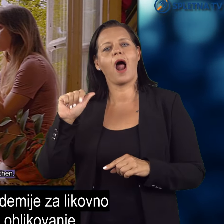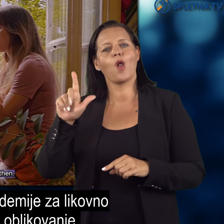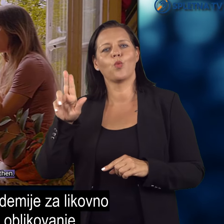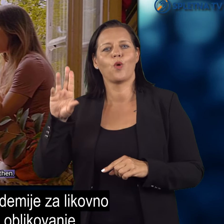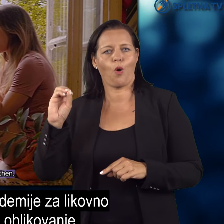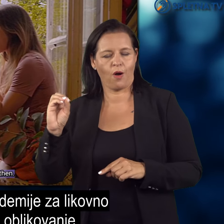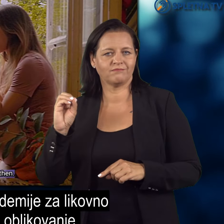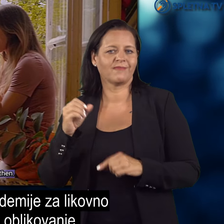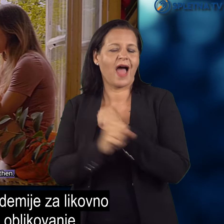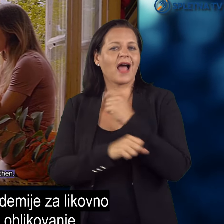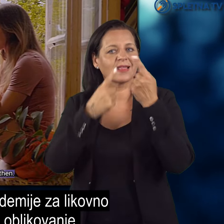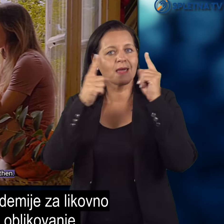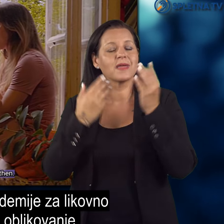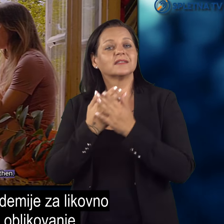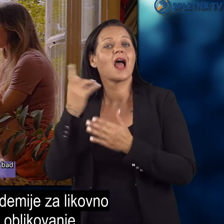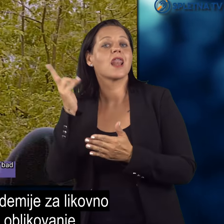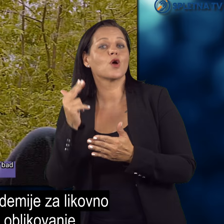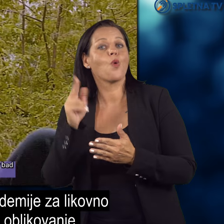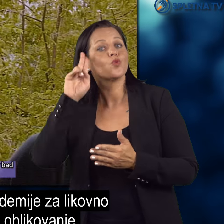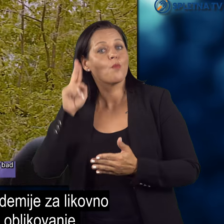in oblikovanje.